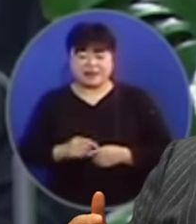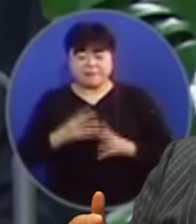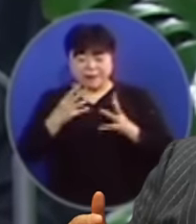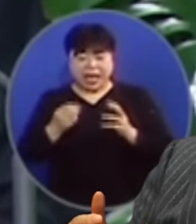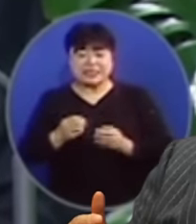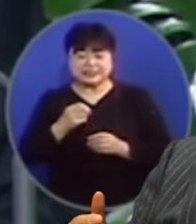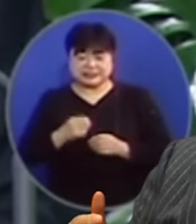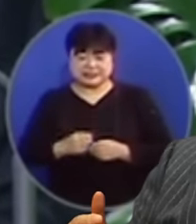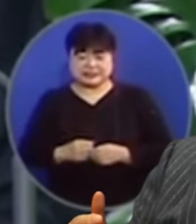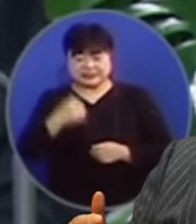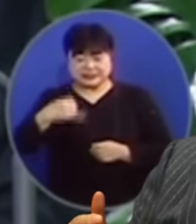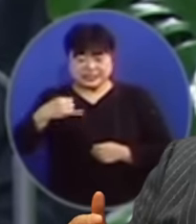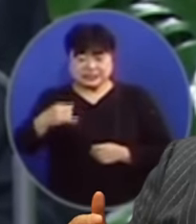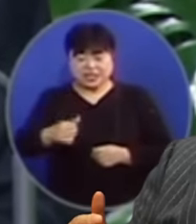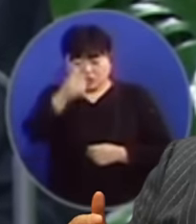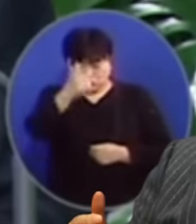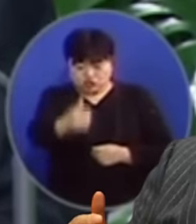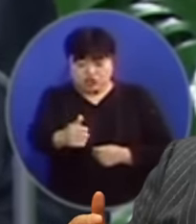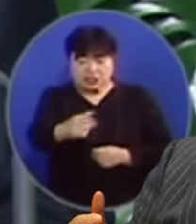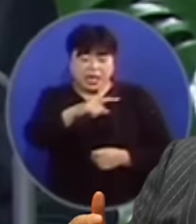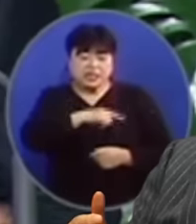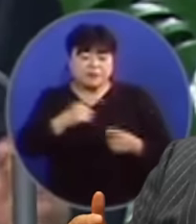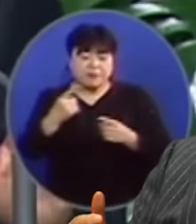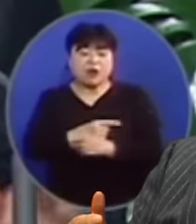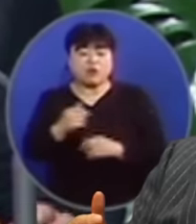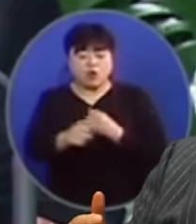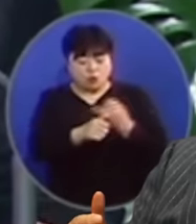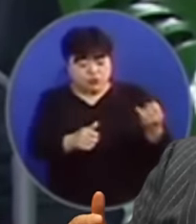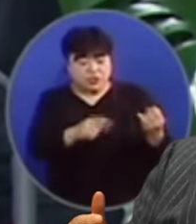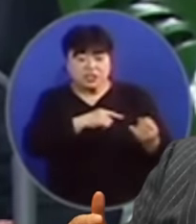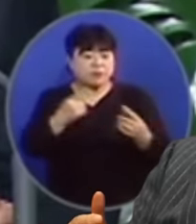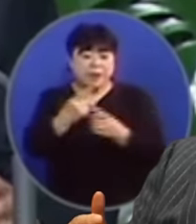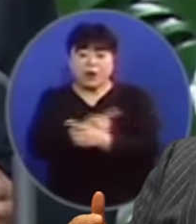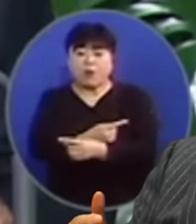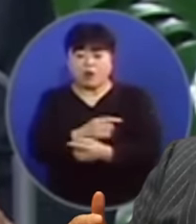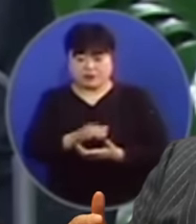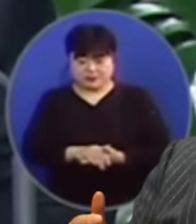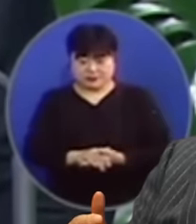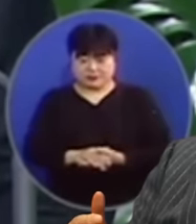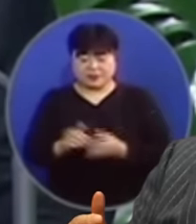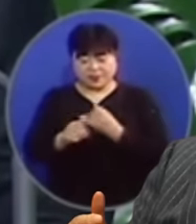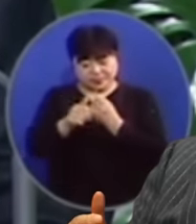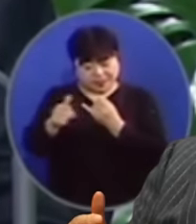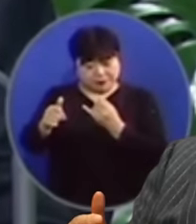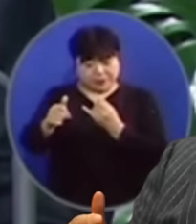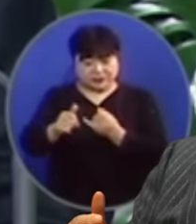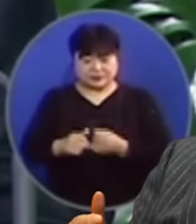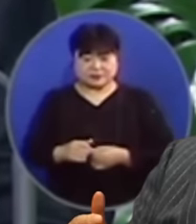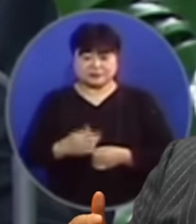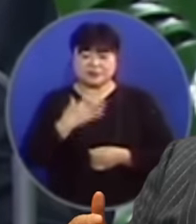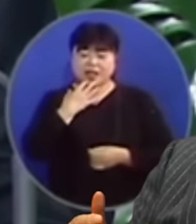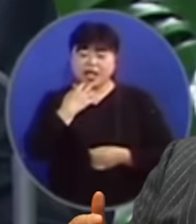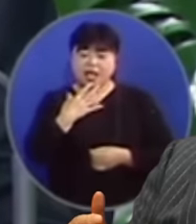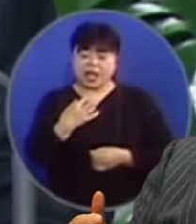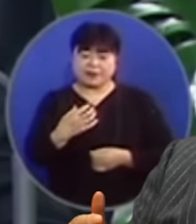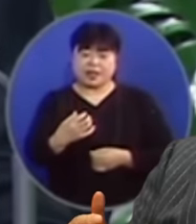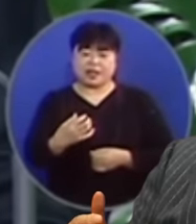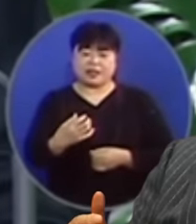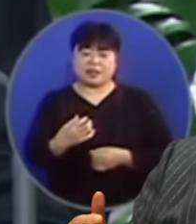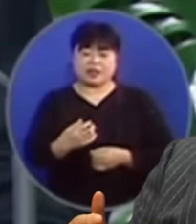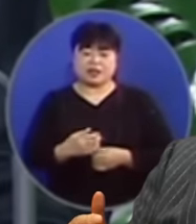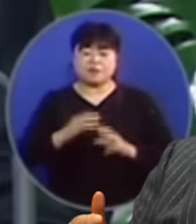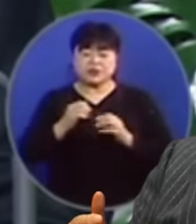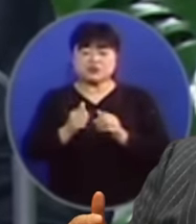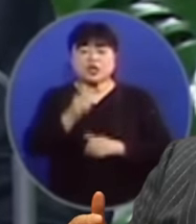자식의 주인이라고 하라. 그날부터 자식이 없는데도 불구하고 그 남편을 아브라함 많은 민족의